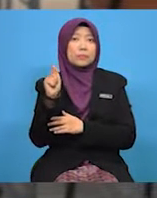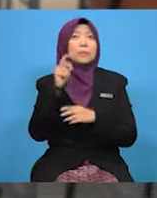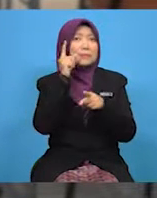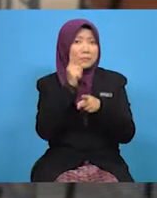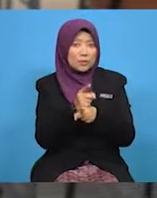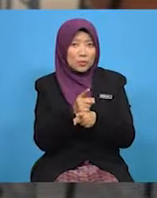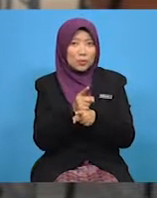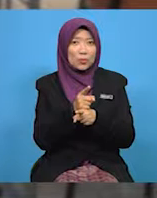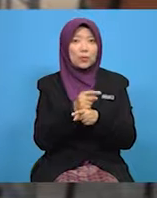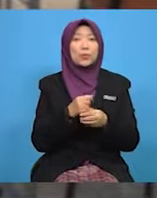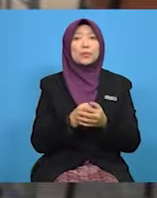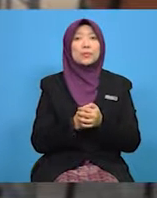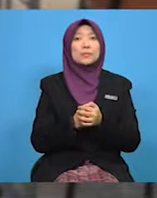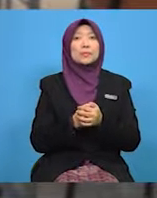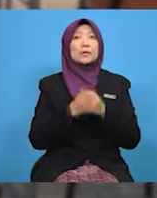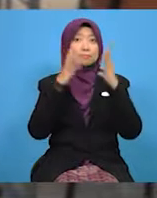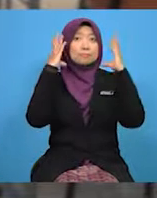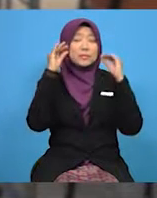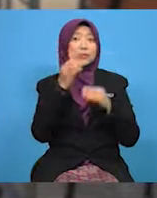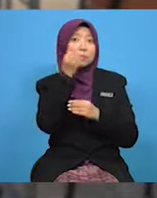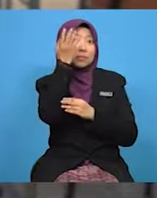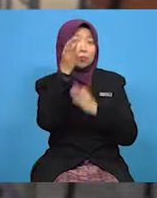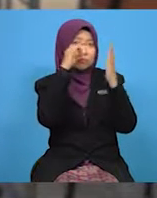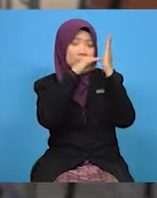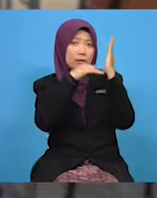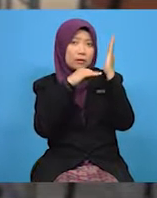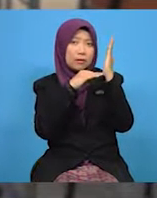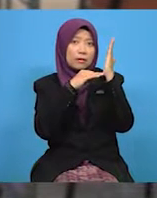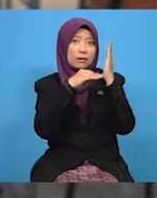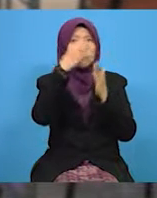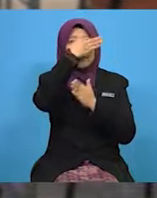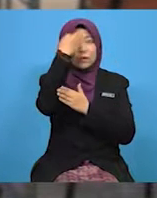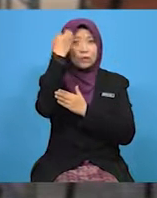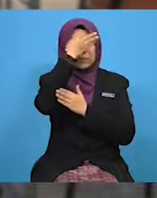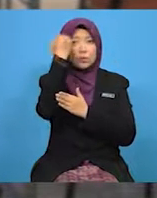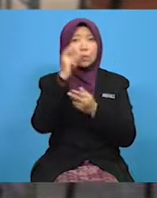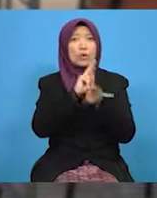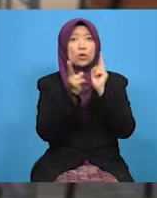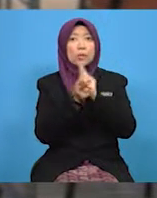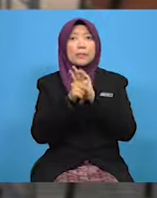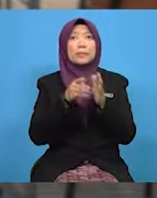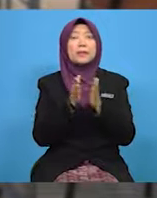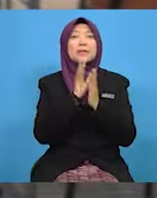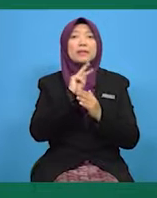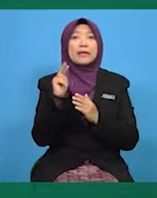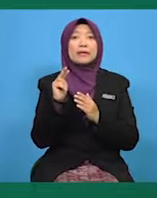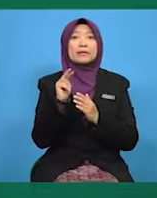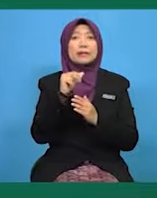betul. Biar cikgu senaraikan faktor yang menyebabkan perubahan permintaan aggregate.